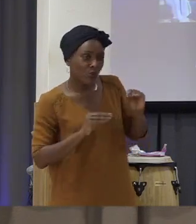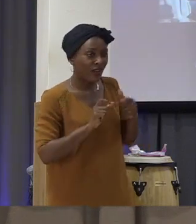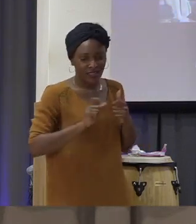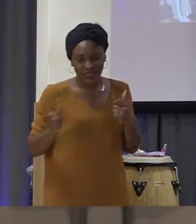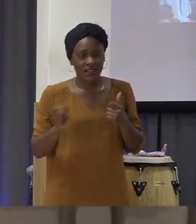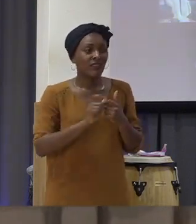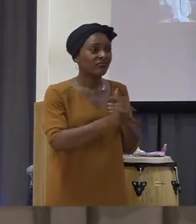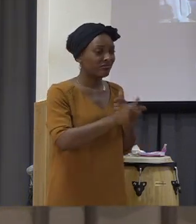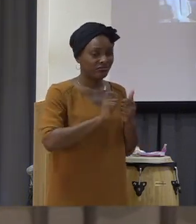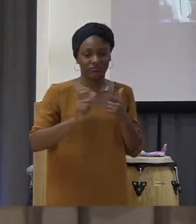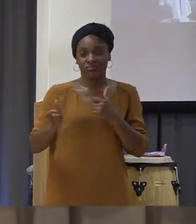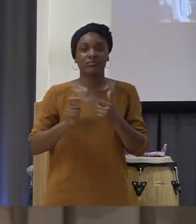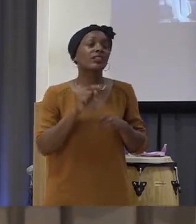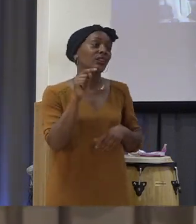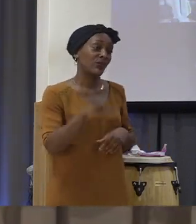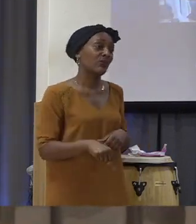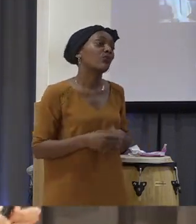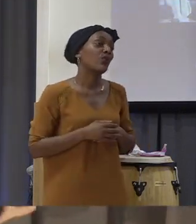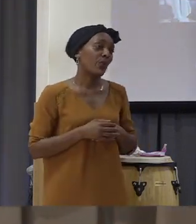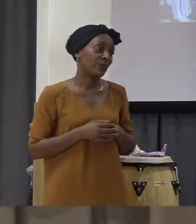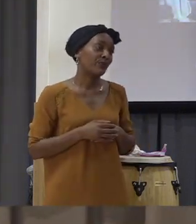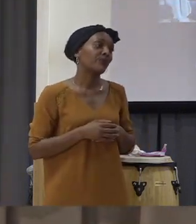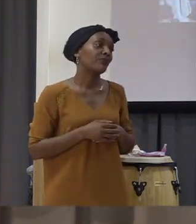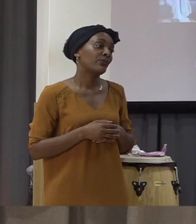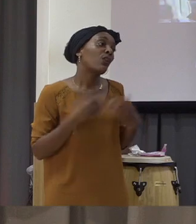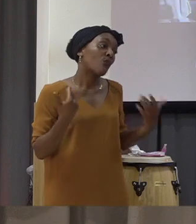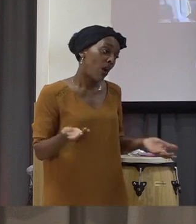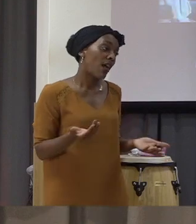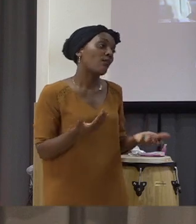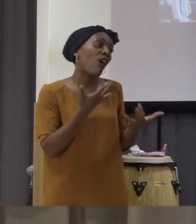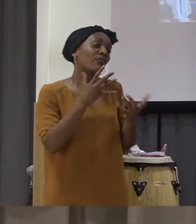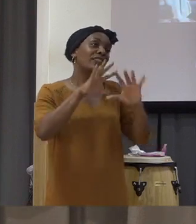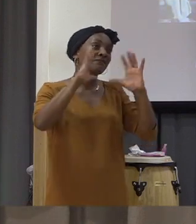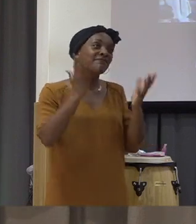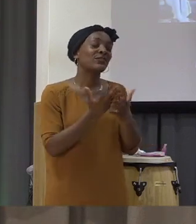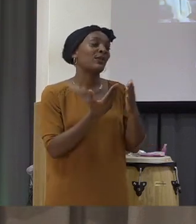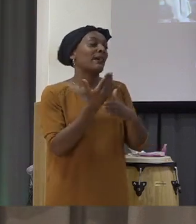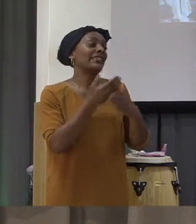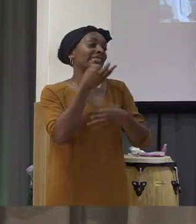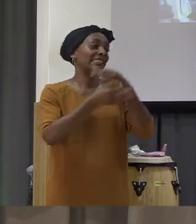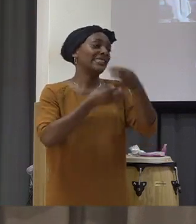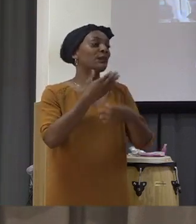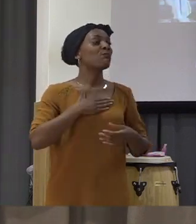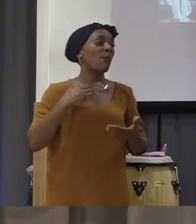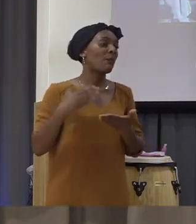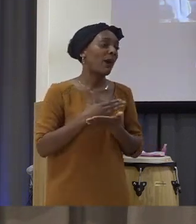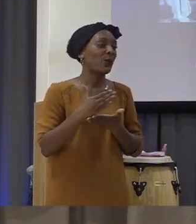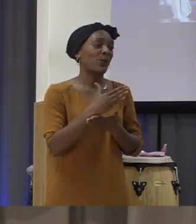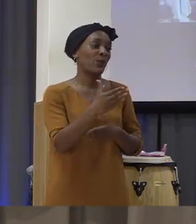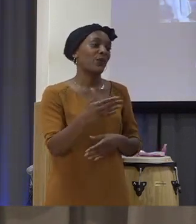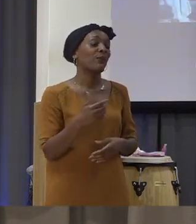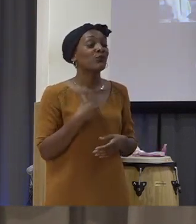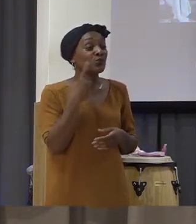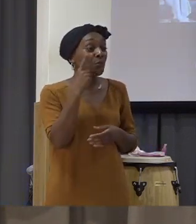avons dans l'Église. Voilà un peu ce que je voulais balayer ce matin au travers de mon parcours, mais je pense que ça peut vous